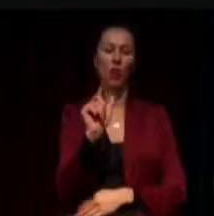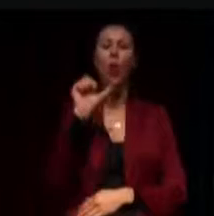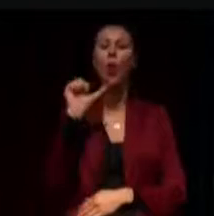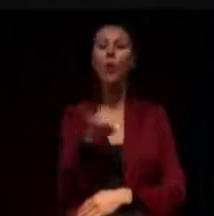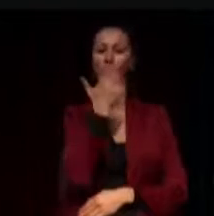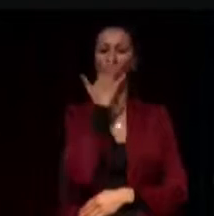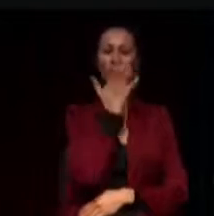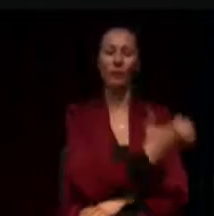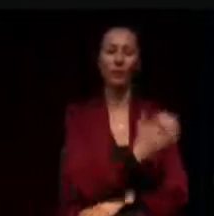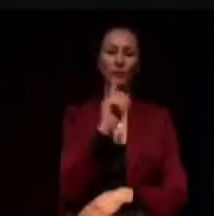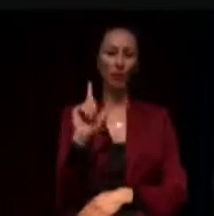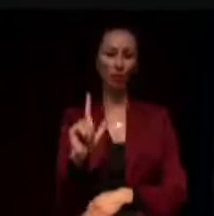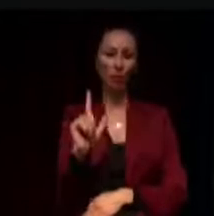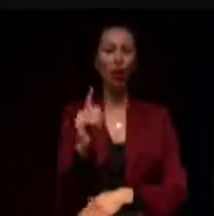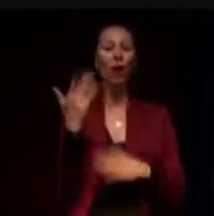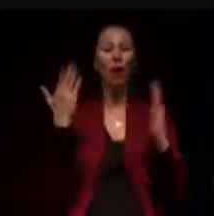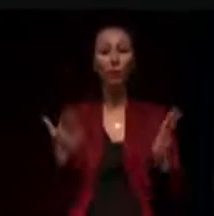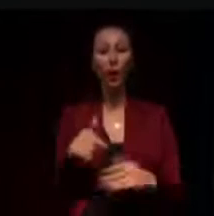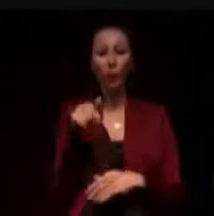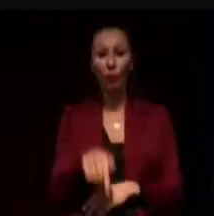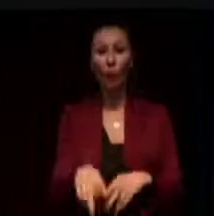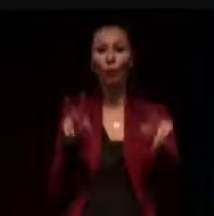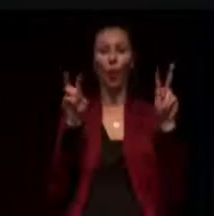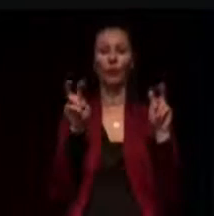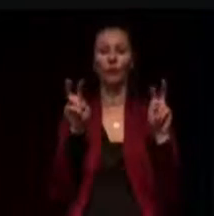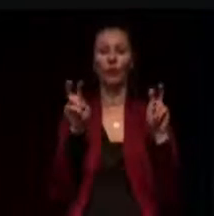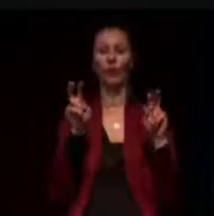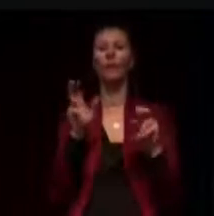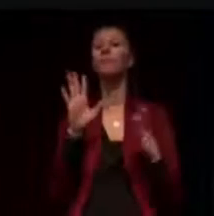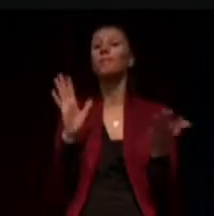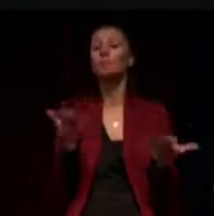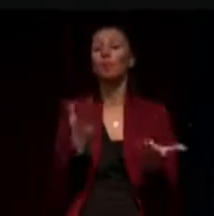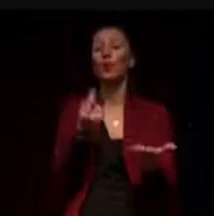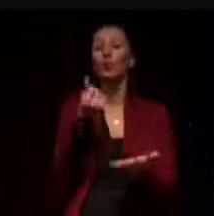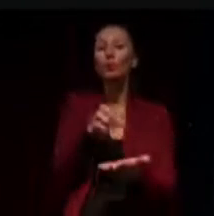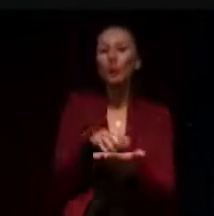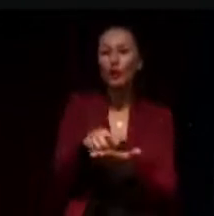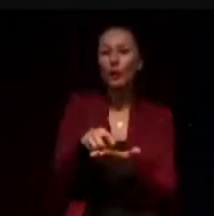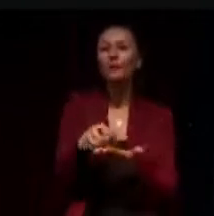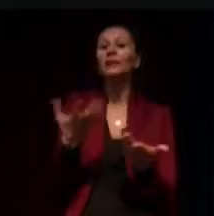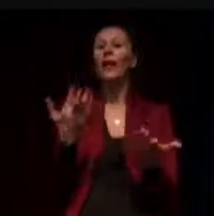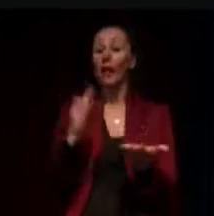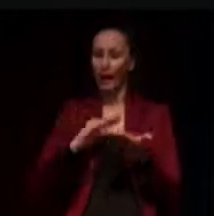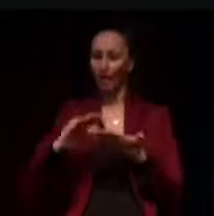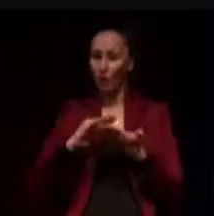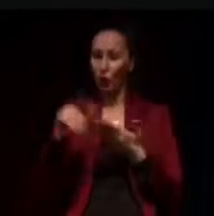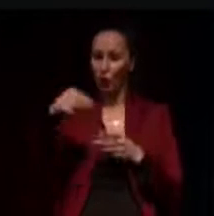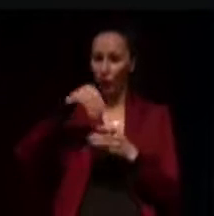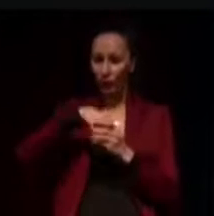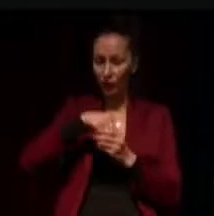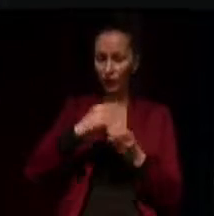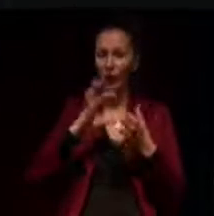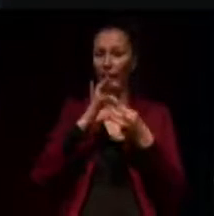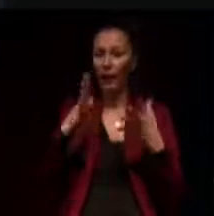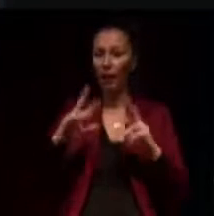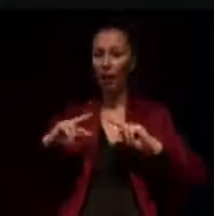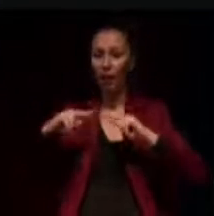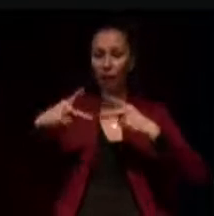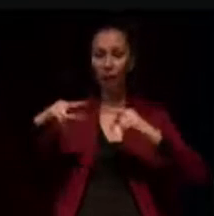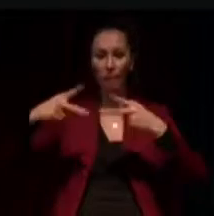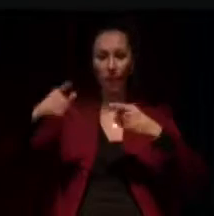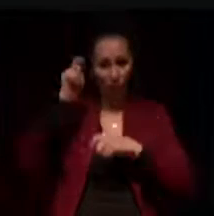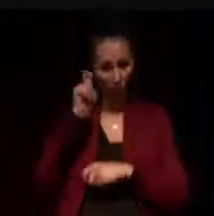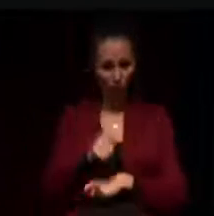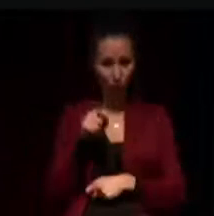önem vermemiz gerekiyor. Hatta bu konudaki nitekim bütçemizde revizyonlar yapıyoruz, ilgili aktarmalar